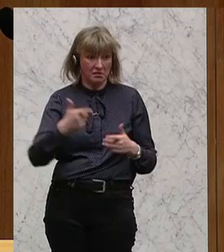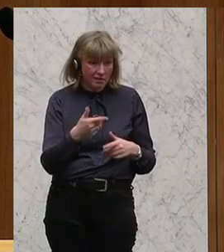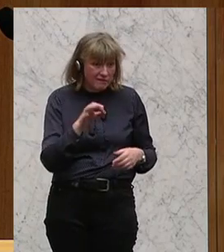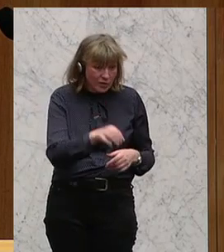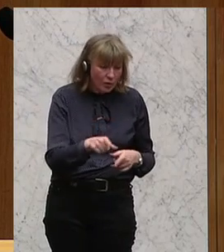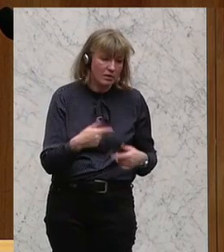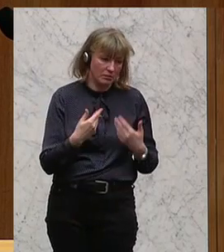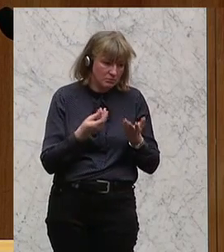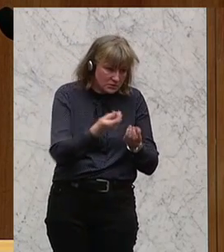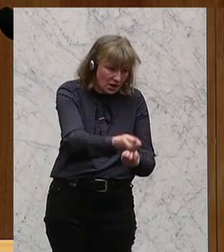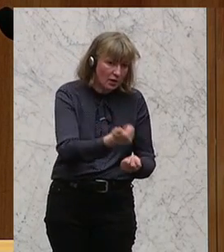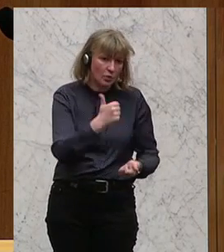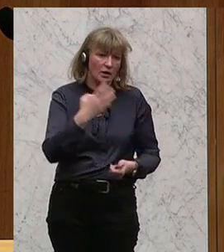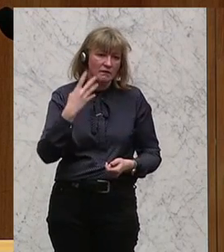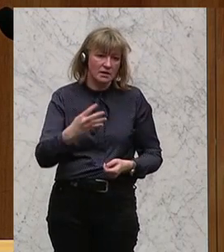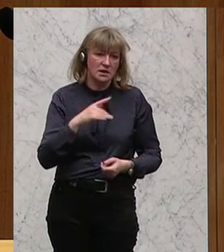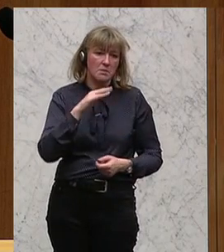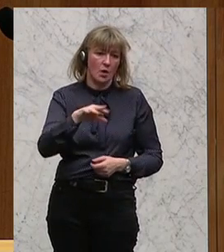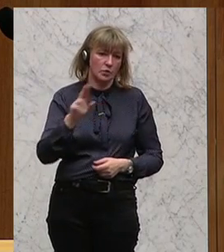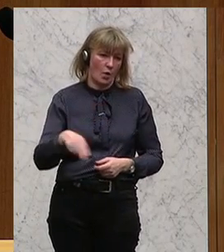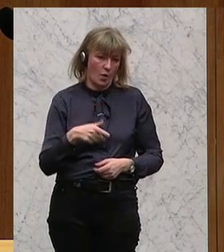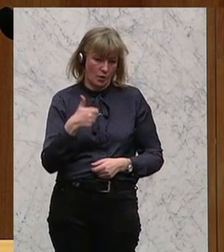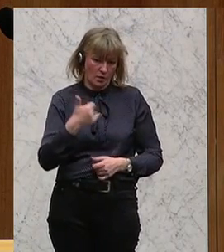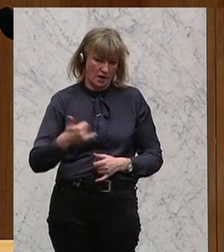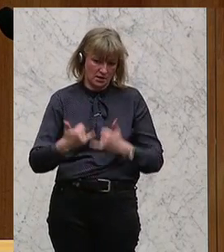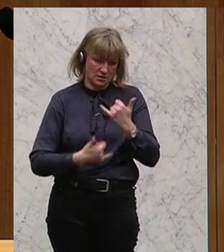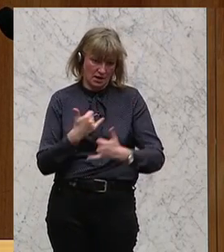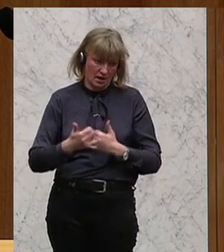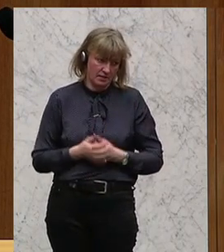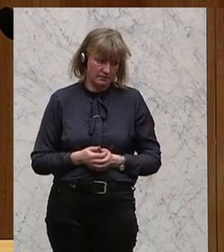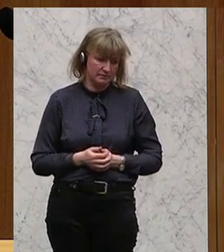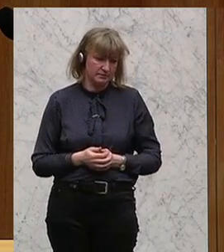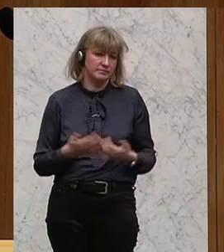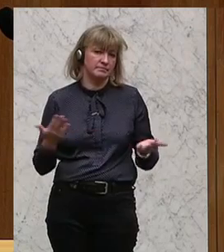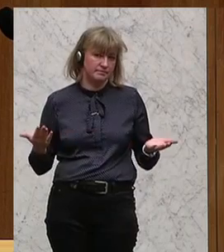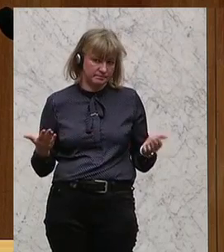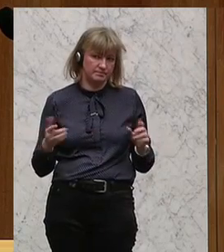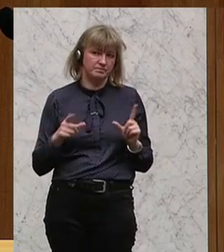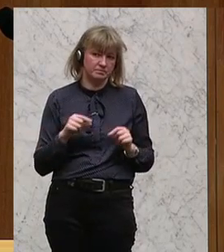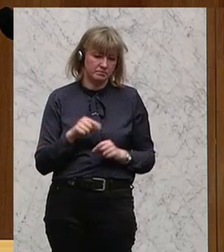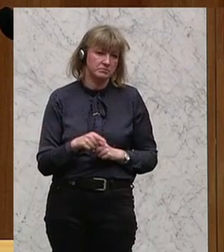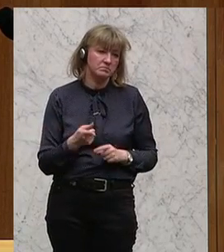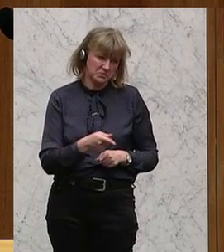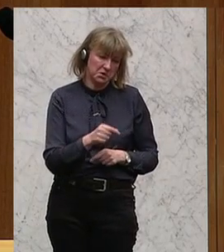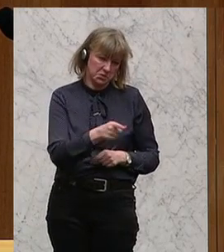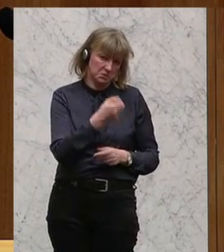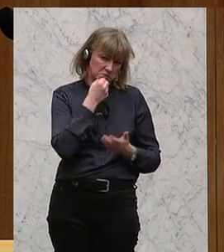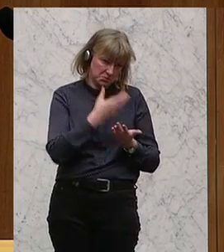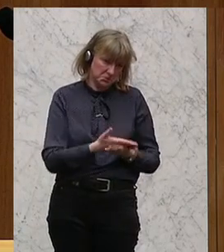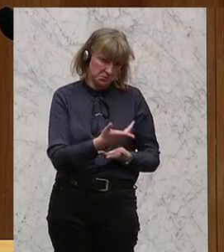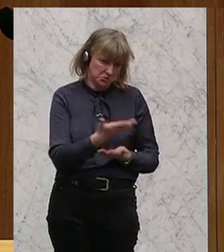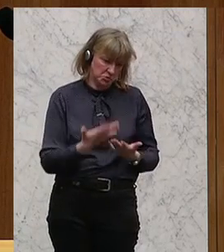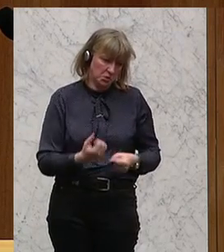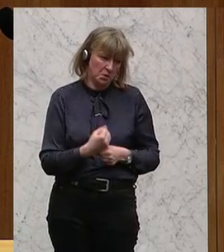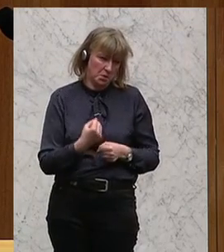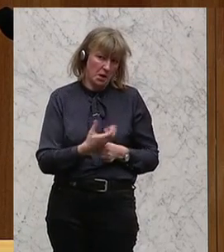140 Millionen Euro pro Jahr in die Hand. Wissen Sie, das ist zum einen ein Eingeständnis, dass Sie das überhaupt